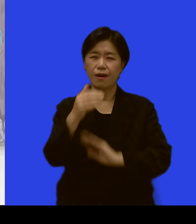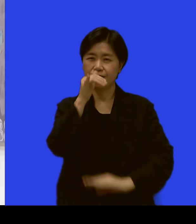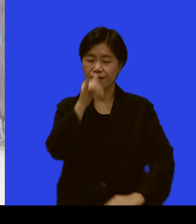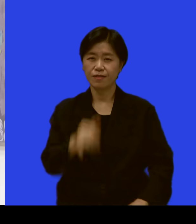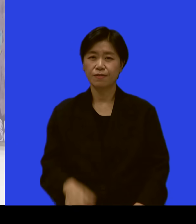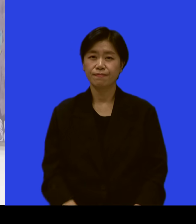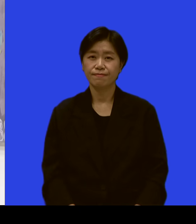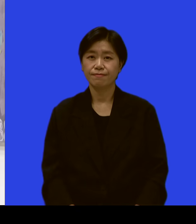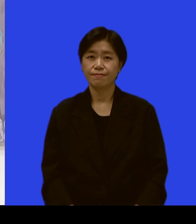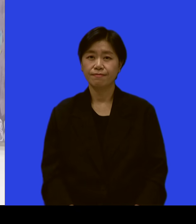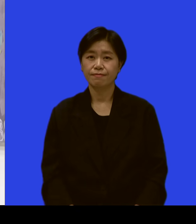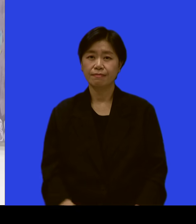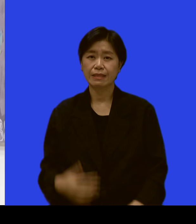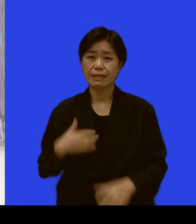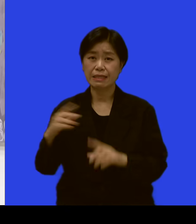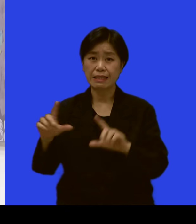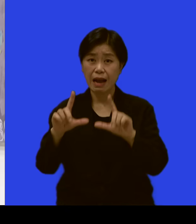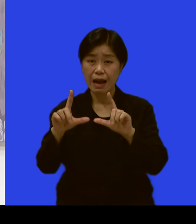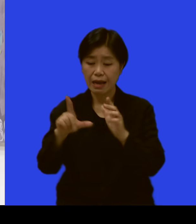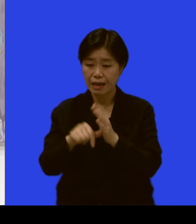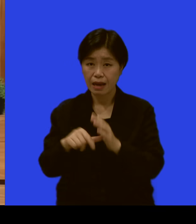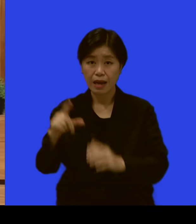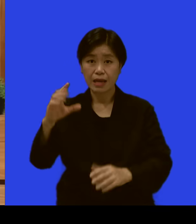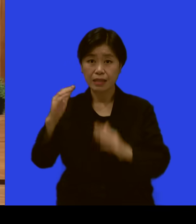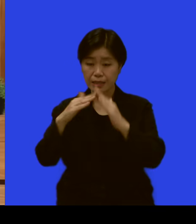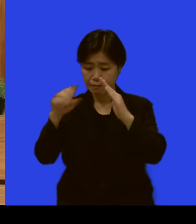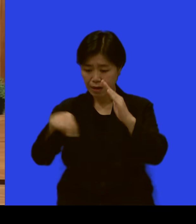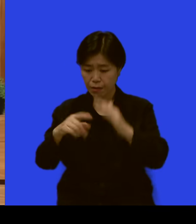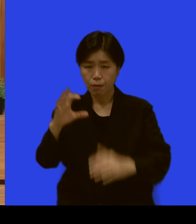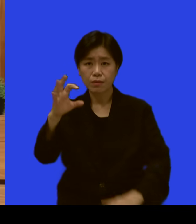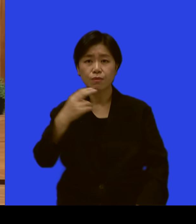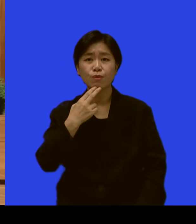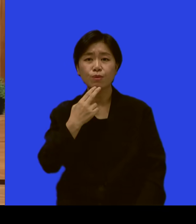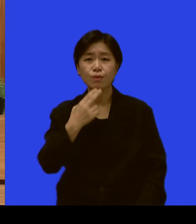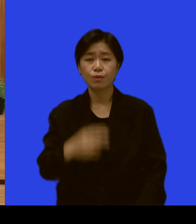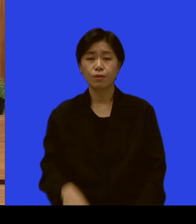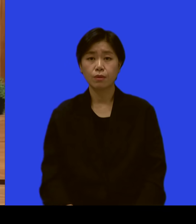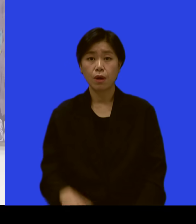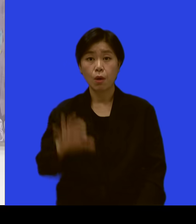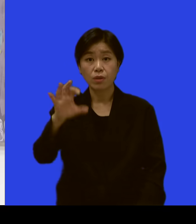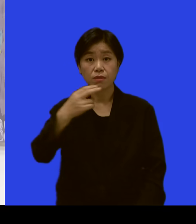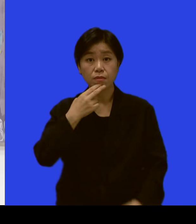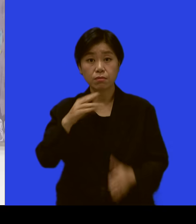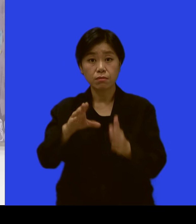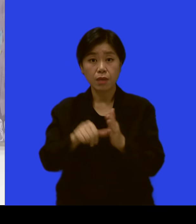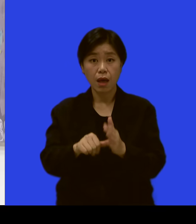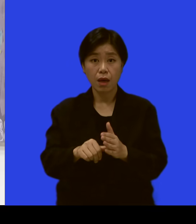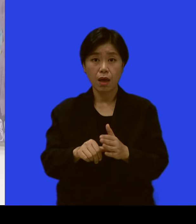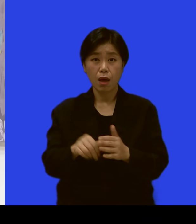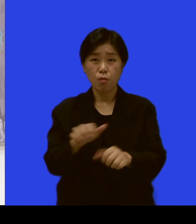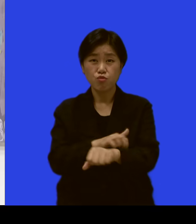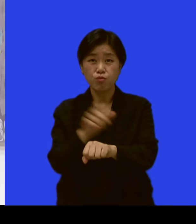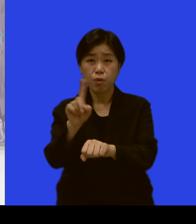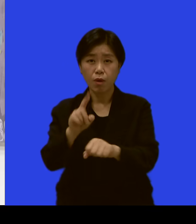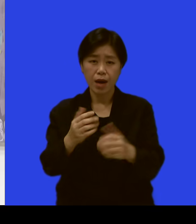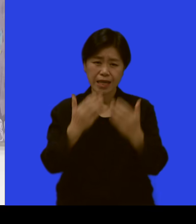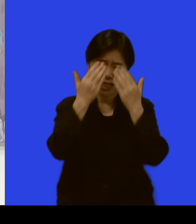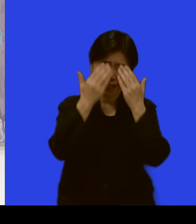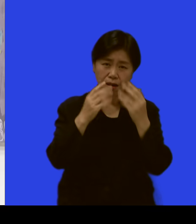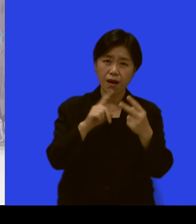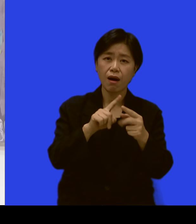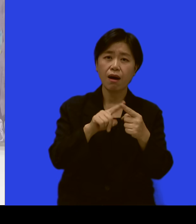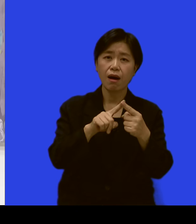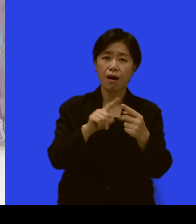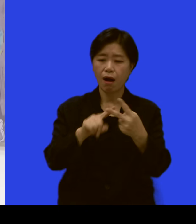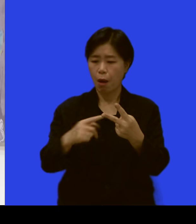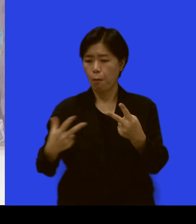집에서 살았고 예. 집에 화장실이 없었고 네, 집에 화장실이 없으면 씻는 거랑 예. 싸는 것